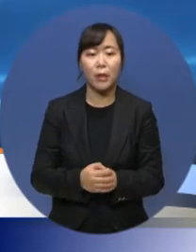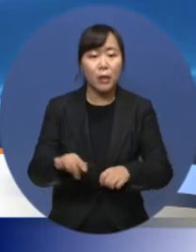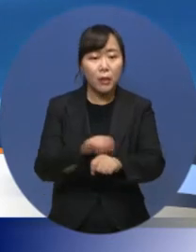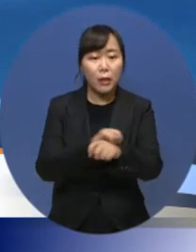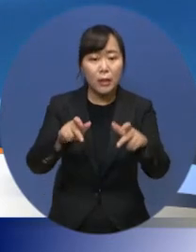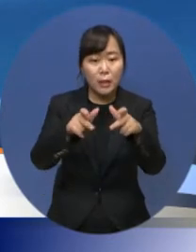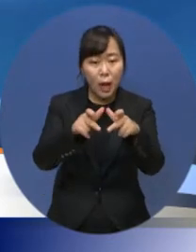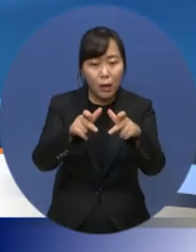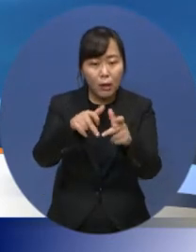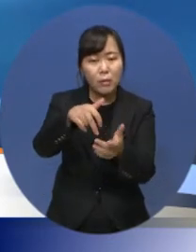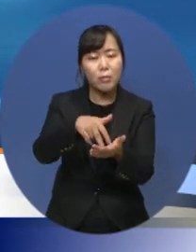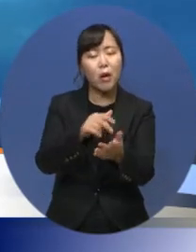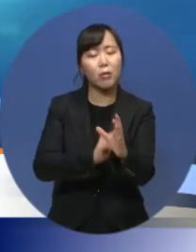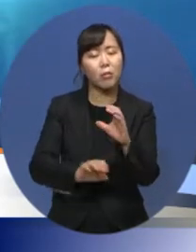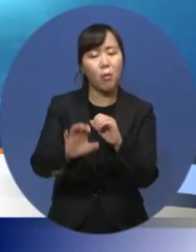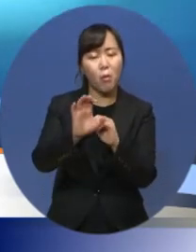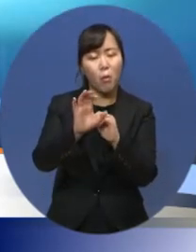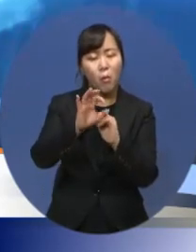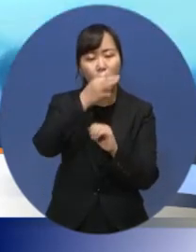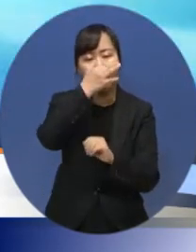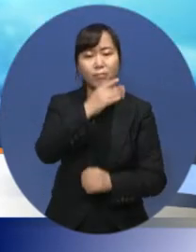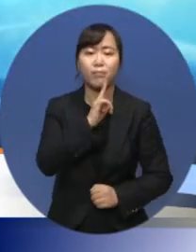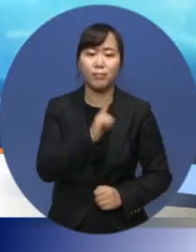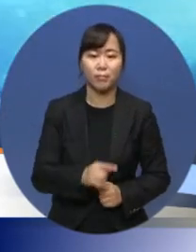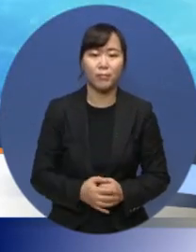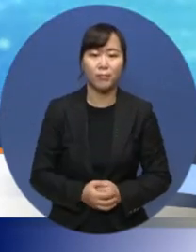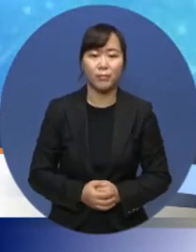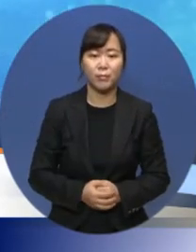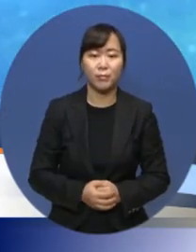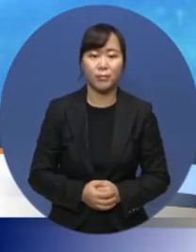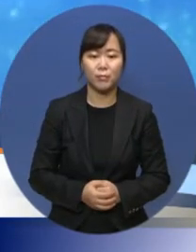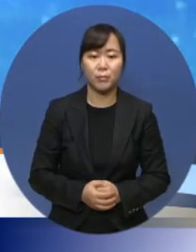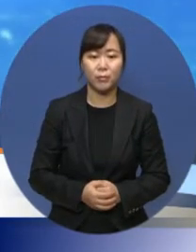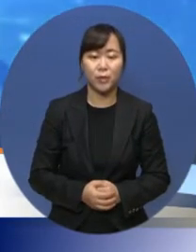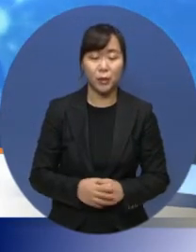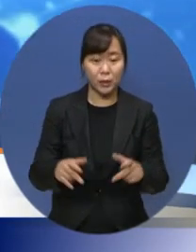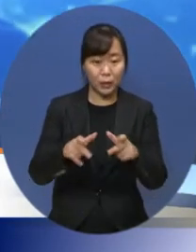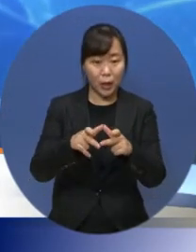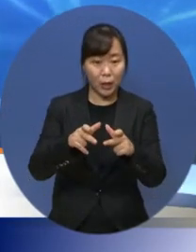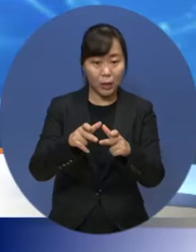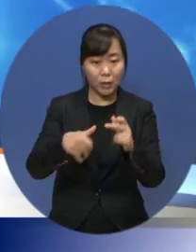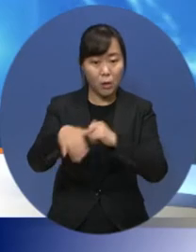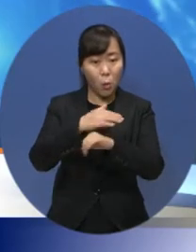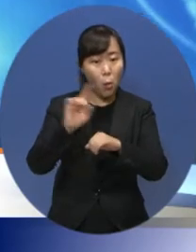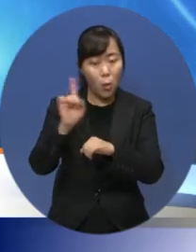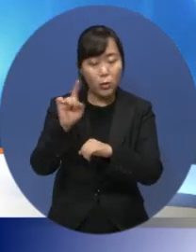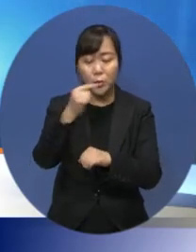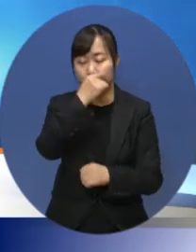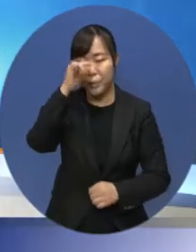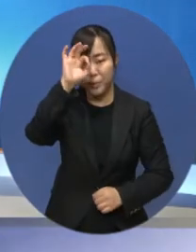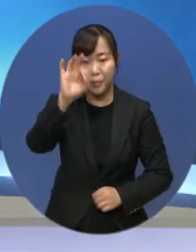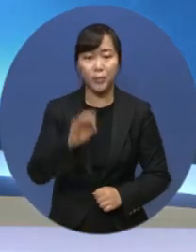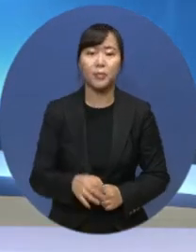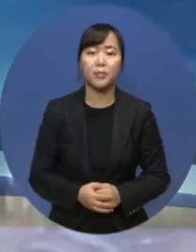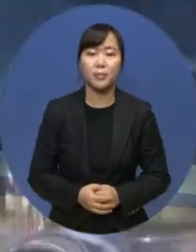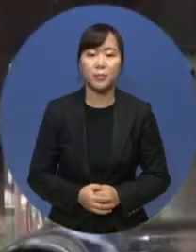특히 장애인들의 사정은 더욱 힘들다고 합니다. 그들의 목소리를 서정용 기자가 들어봤습니다.